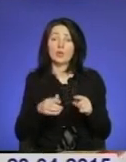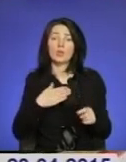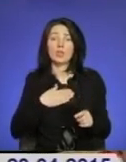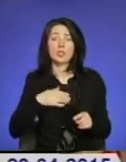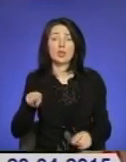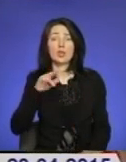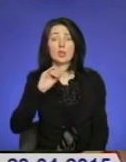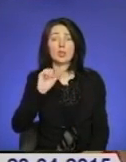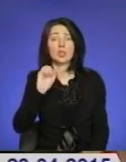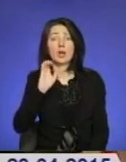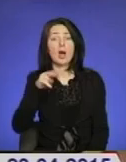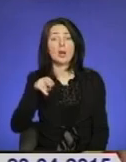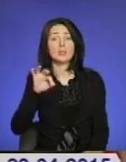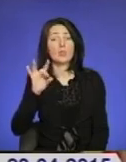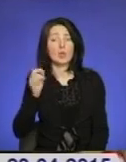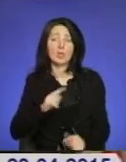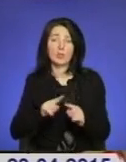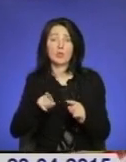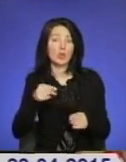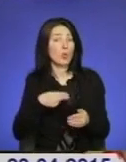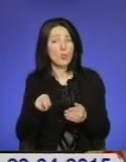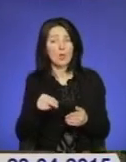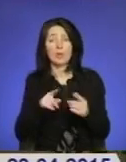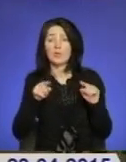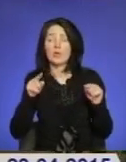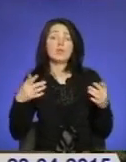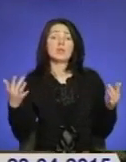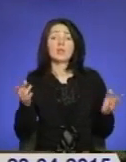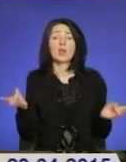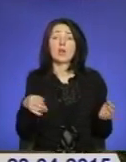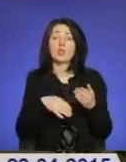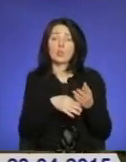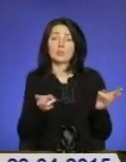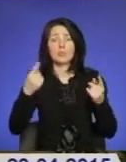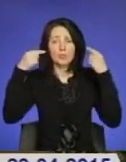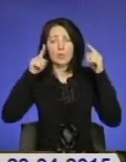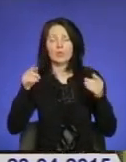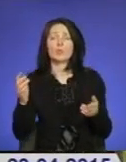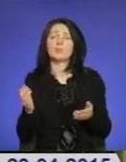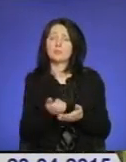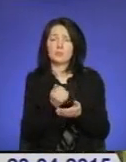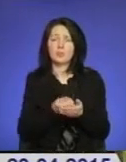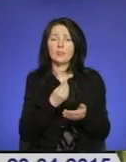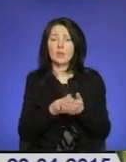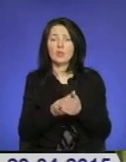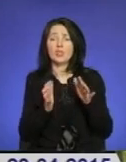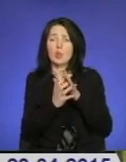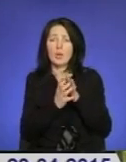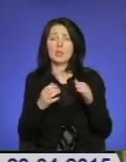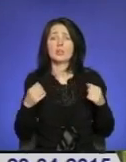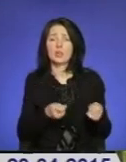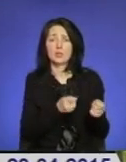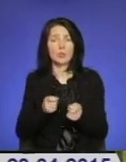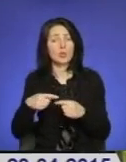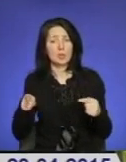У найрізноманітніший спосіб доводиться вигадувати, щоб здобути кошти на берце, форму, зброю тощо. Українські гаманці схудли за